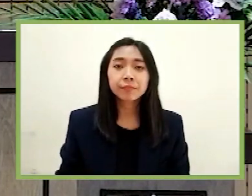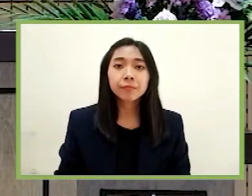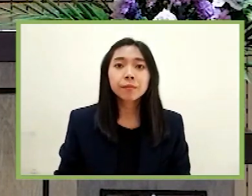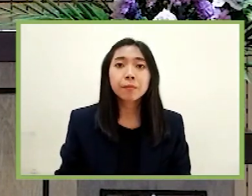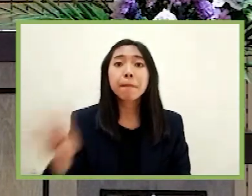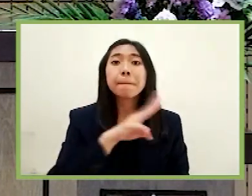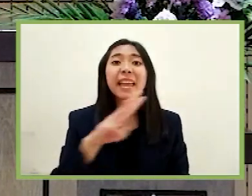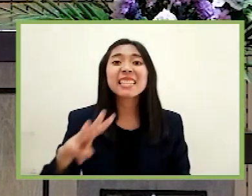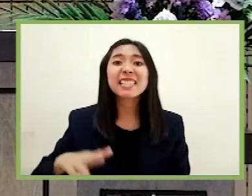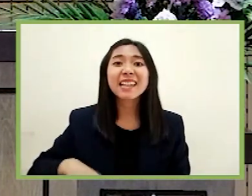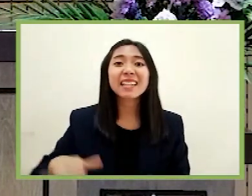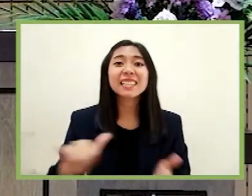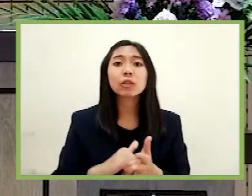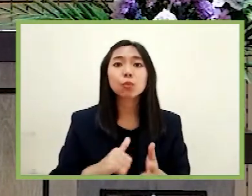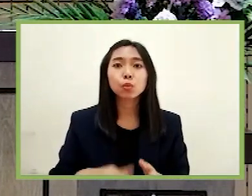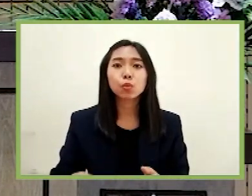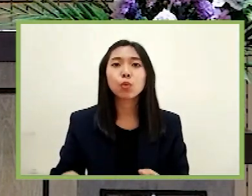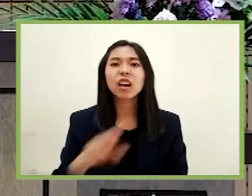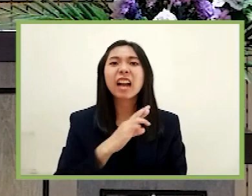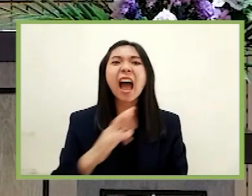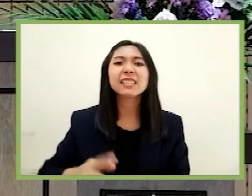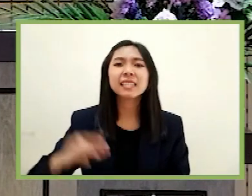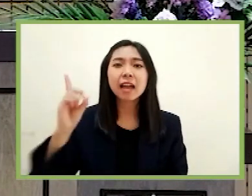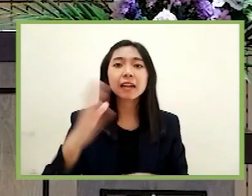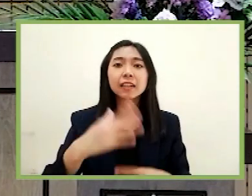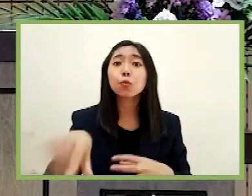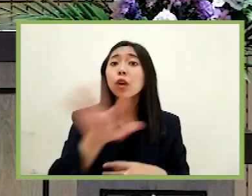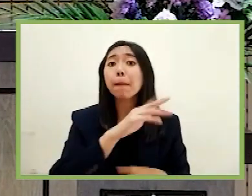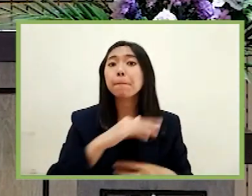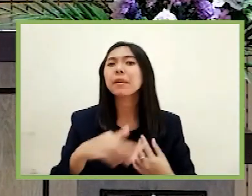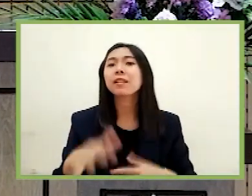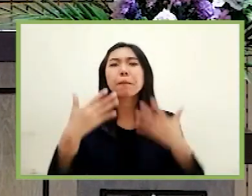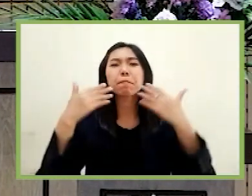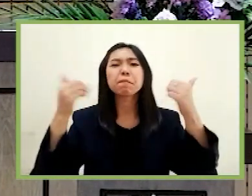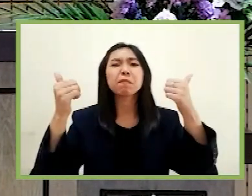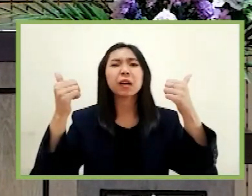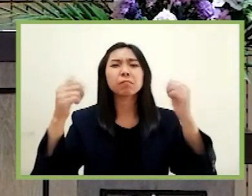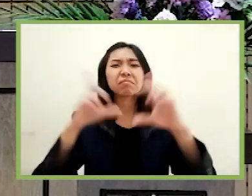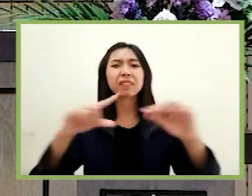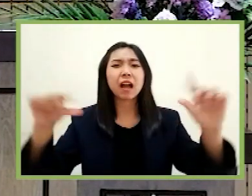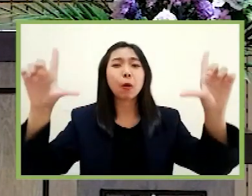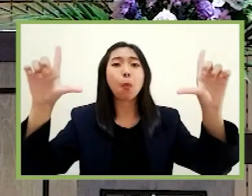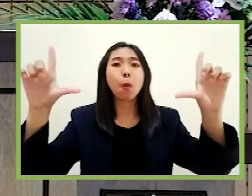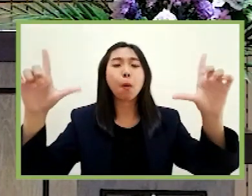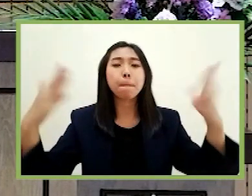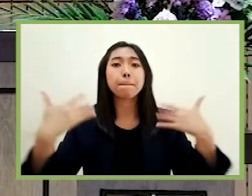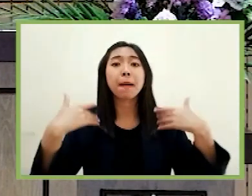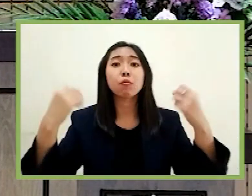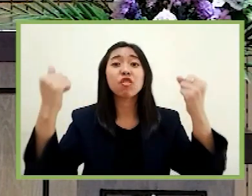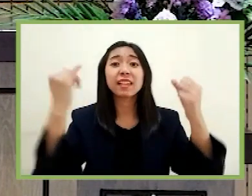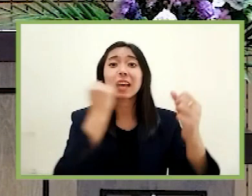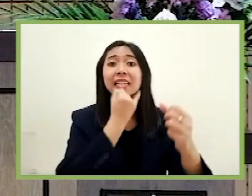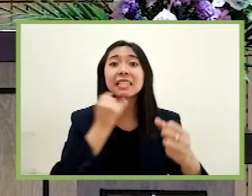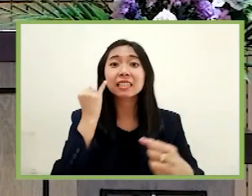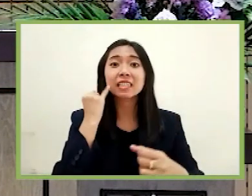yang diurapi raja yang istimewa dia yang akan memulihkan Israel